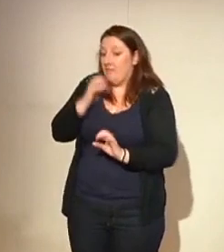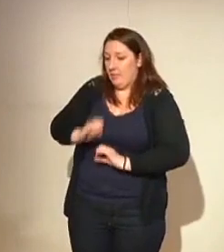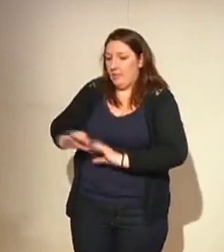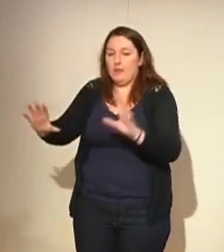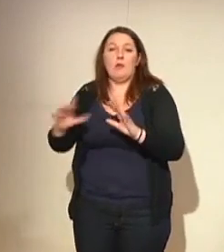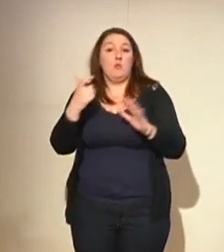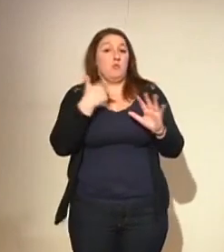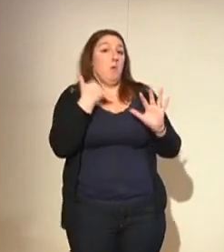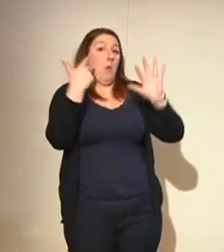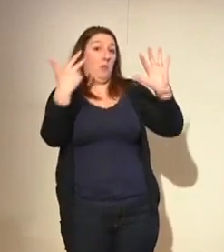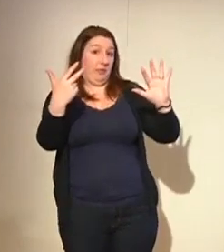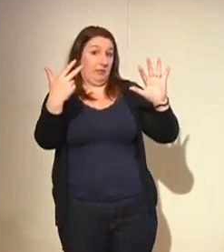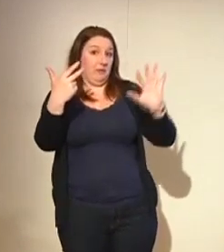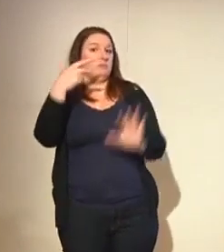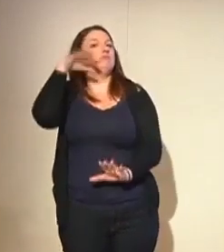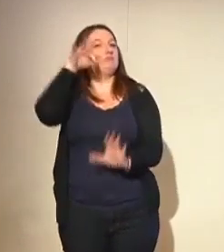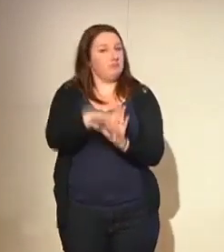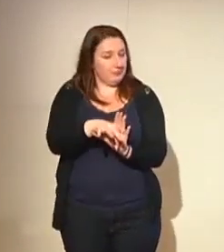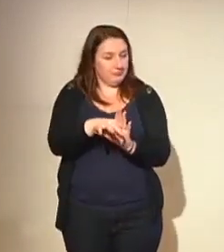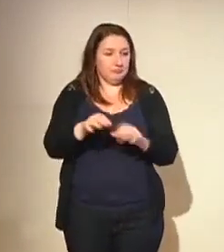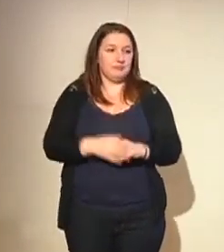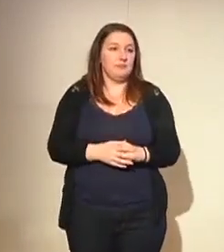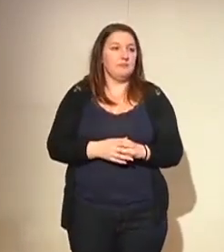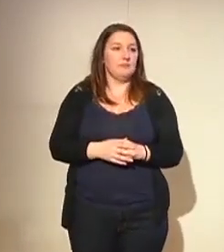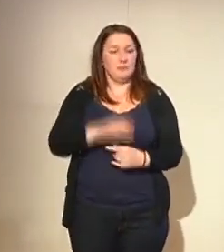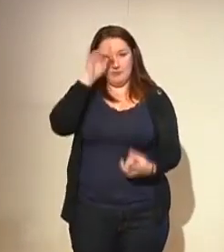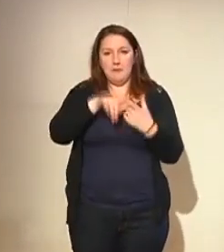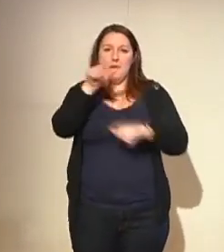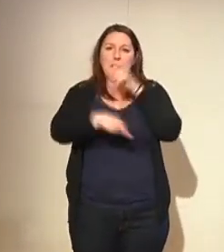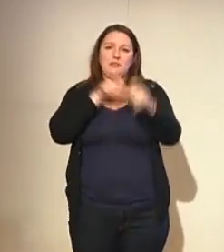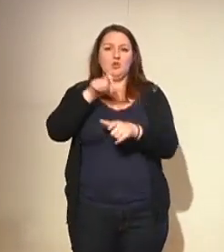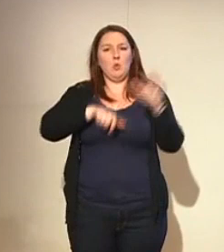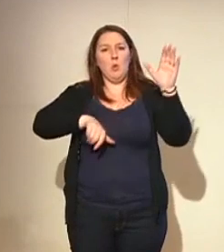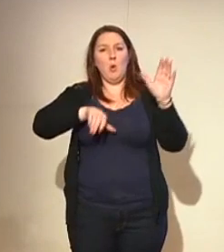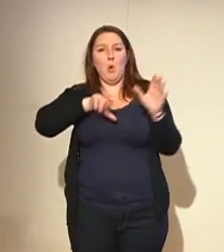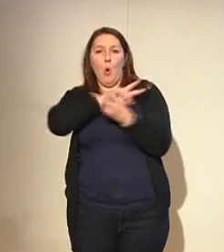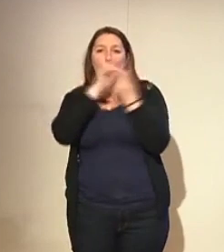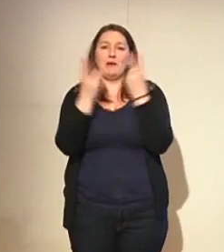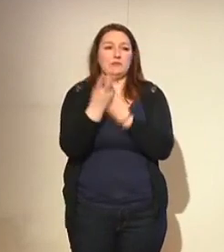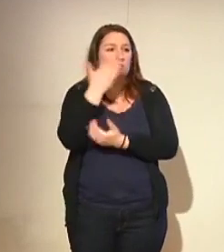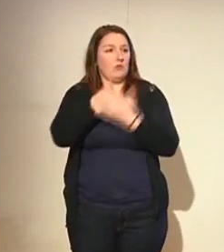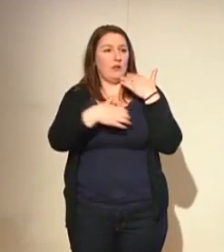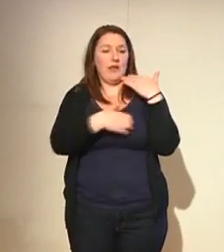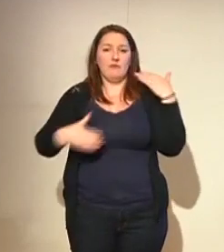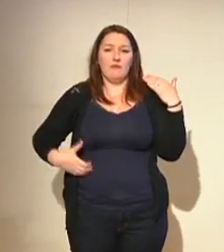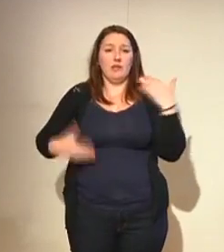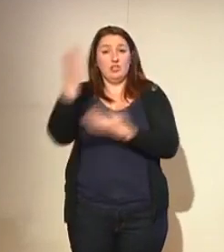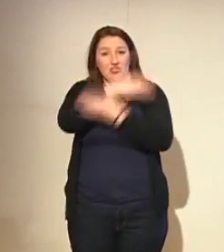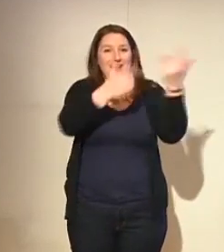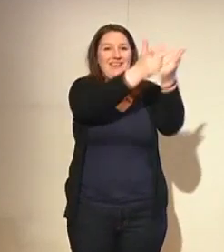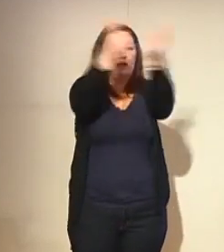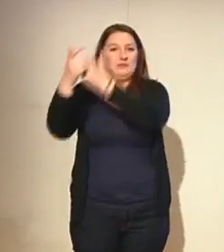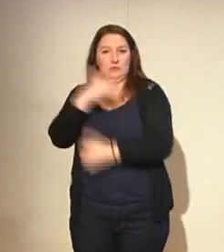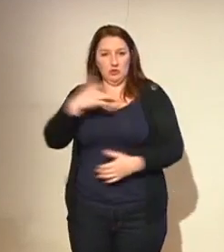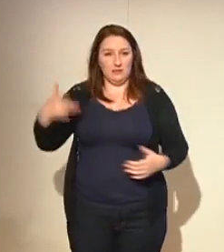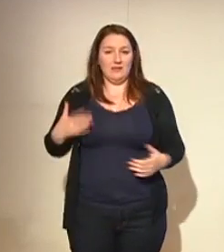numéro 8 concernant la désignation des représentants de la ville auprès des établissement de santé donc centre